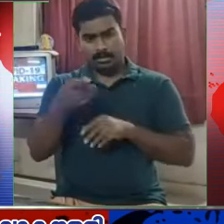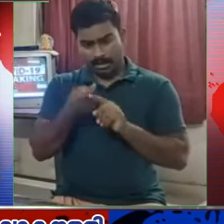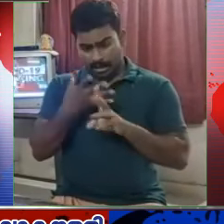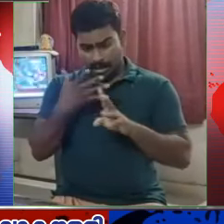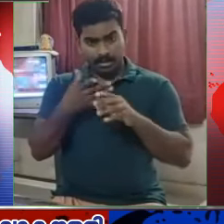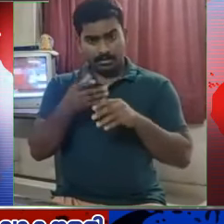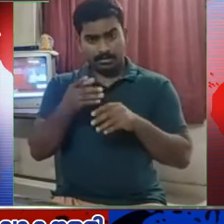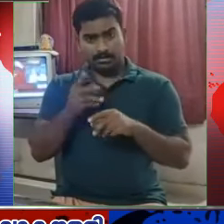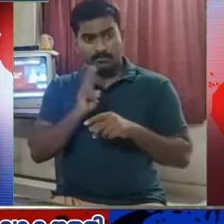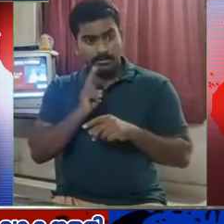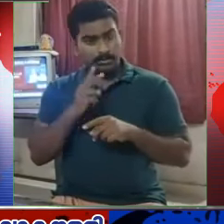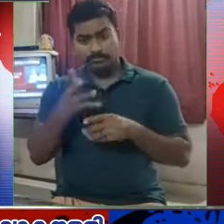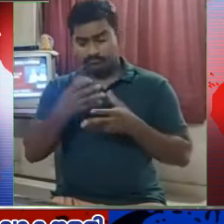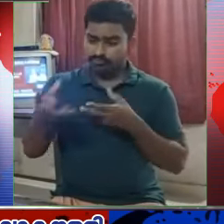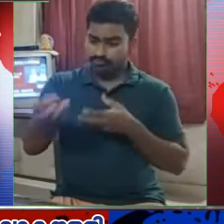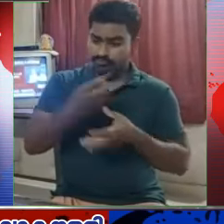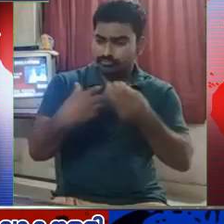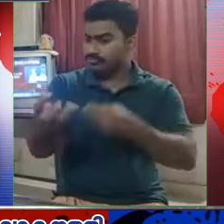വർദ്ധിക്കുന്നതായും